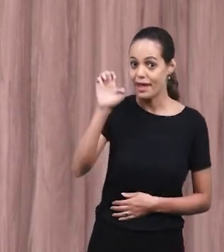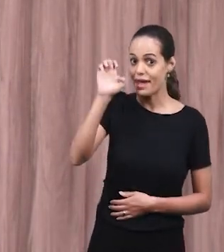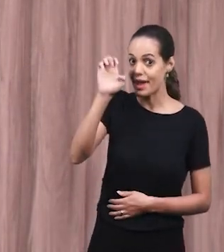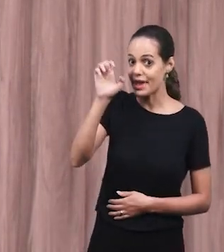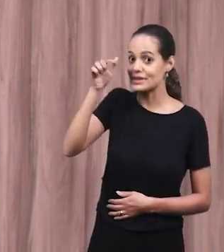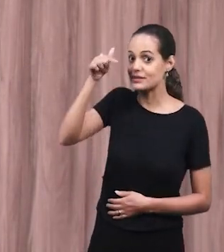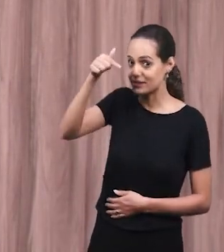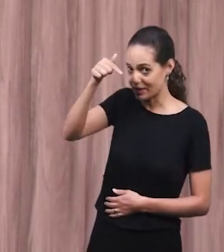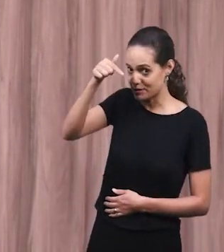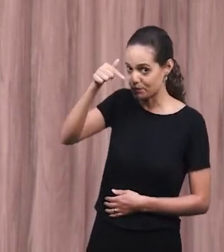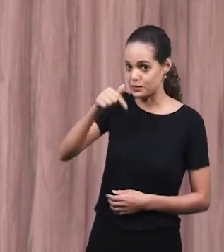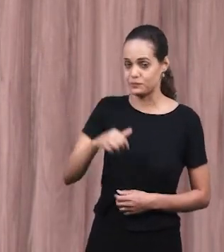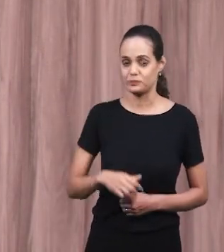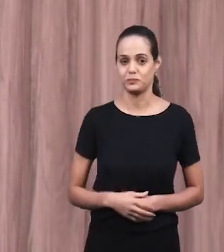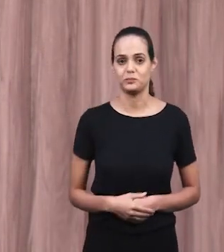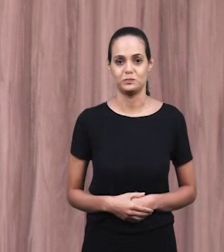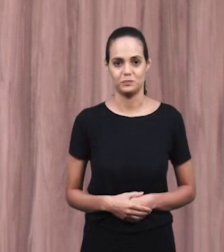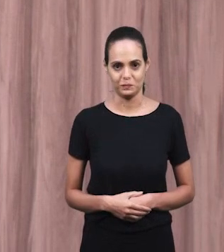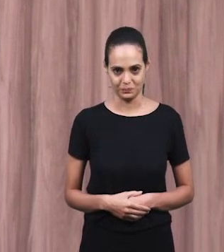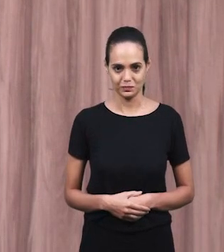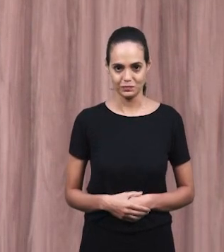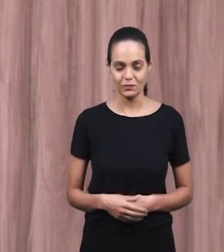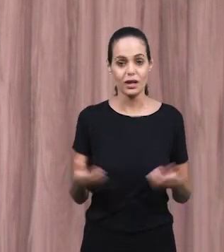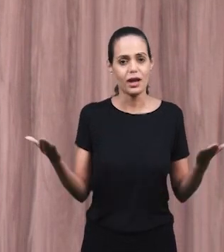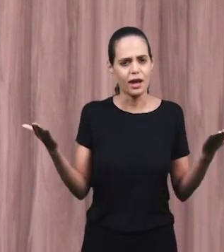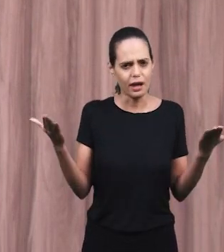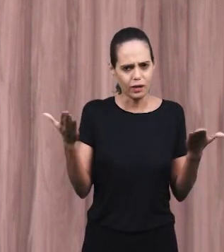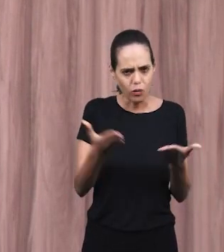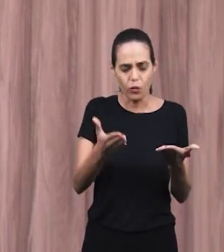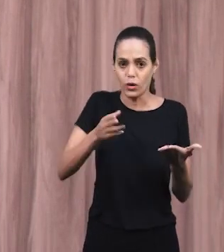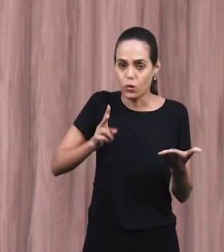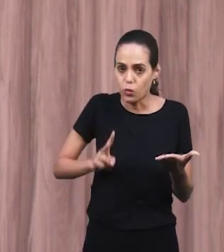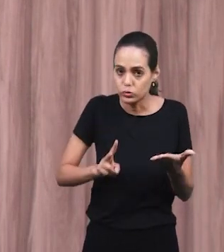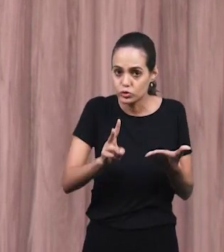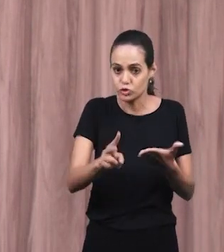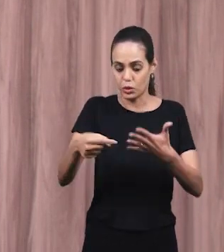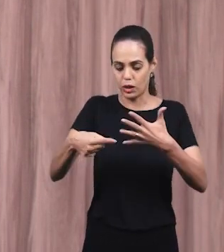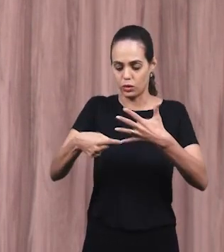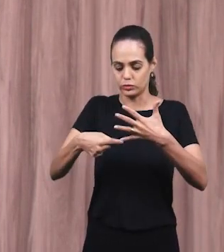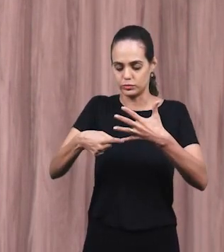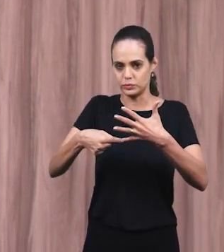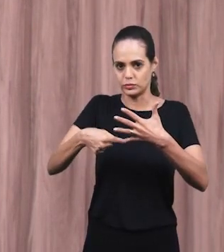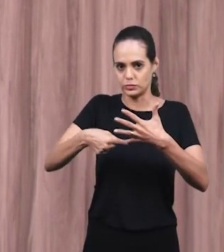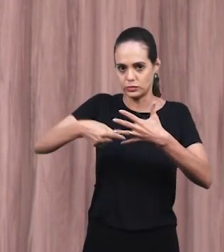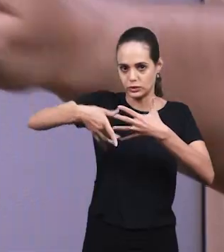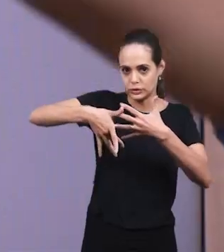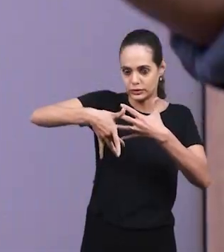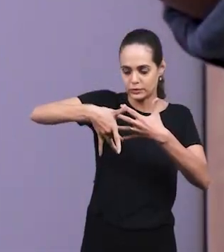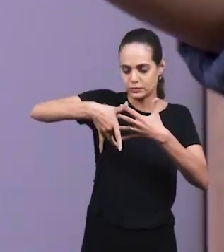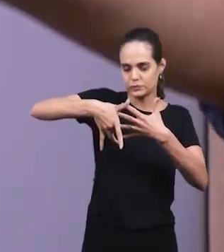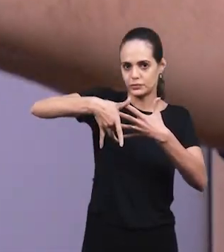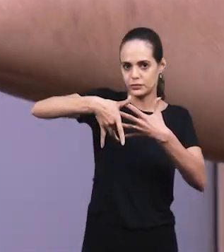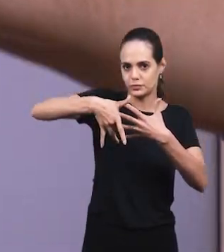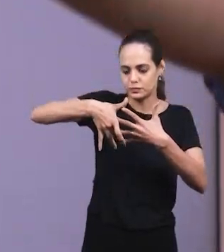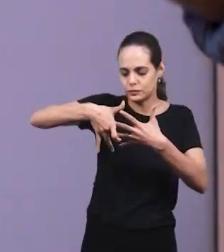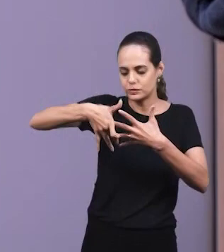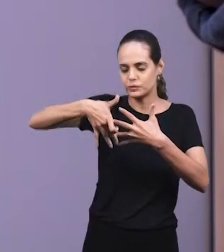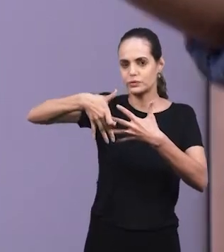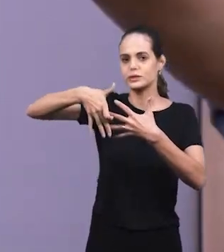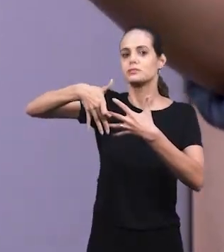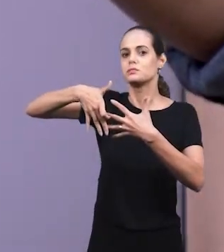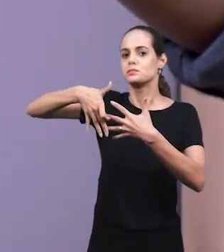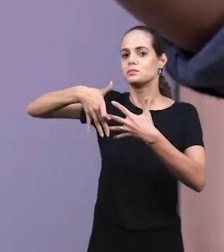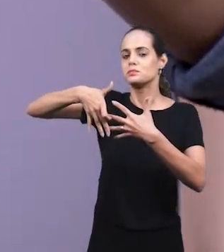Nous allons, dans le premier espace, garder le premier doigt dans la 3e corde et au 2e